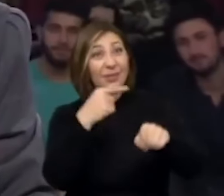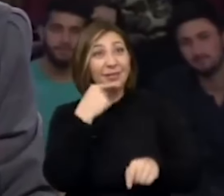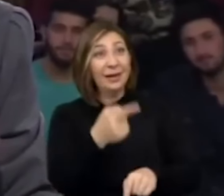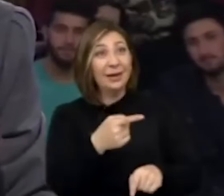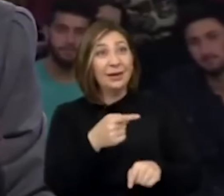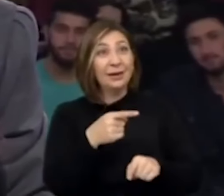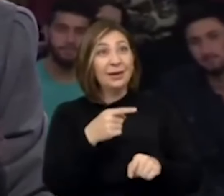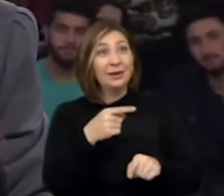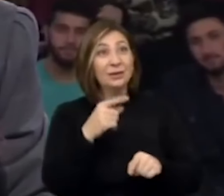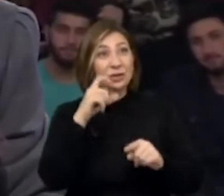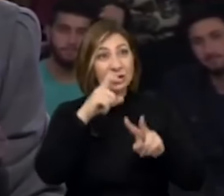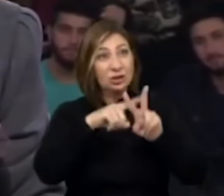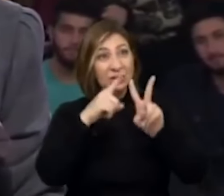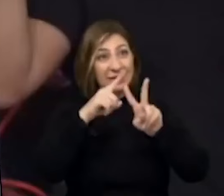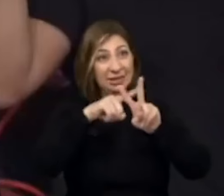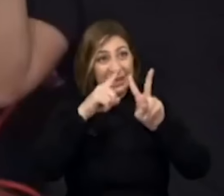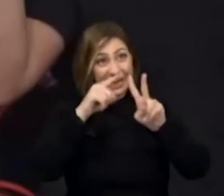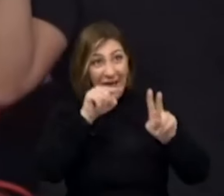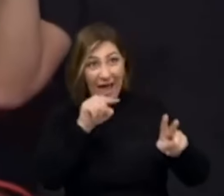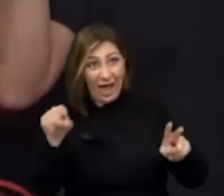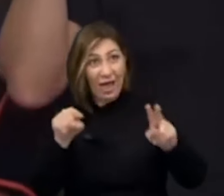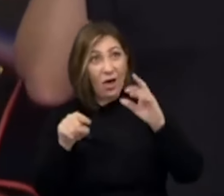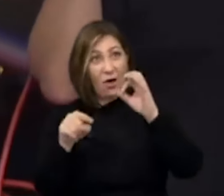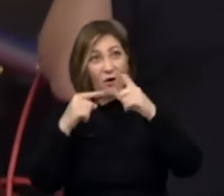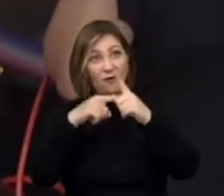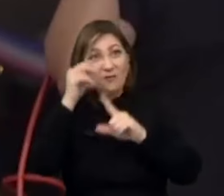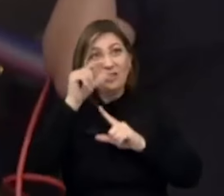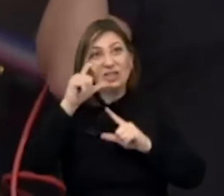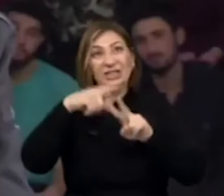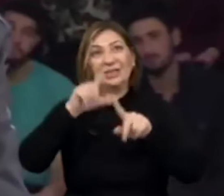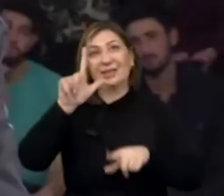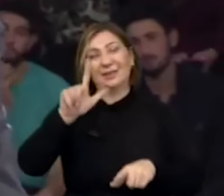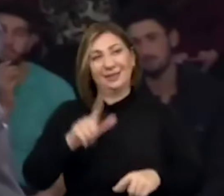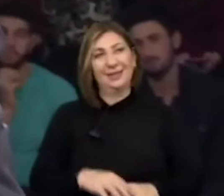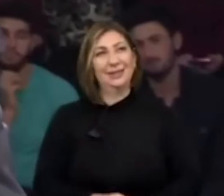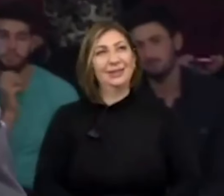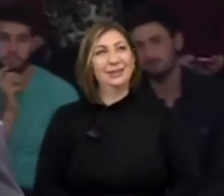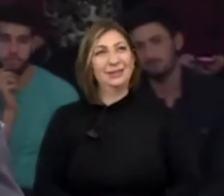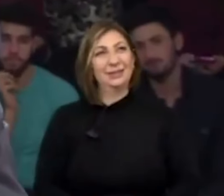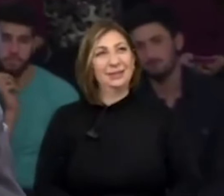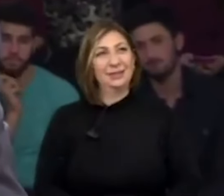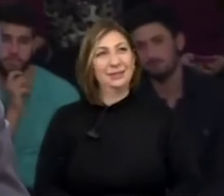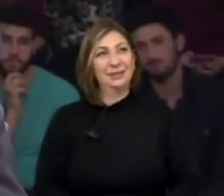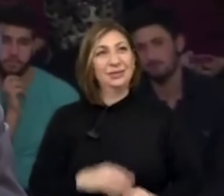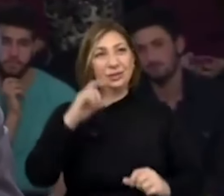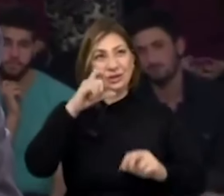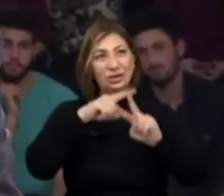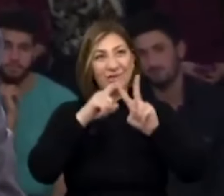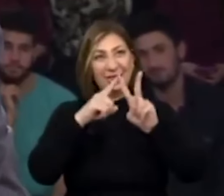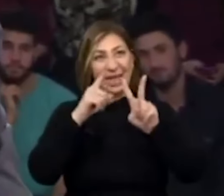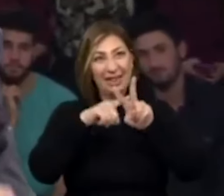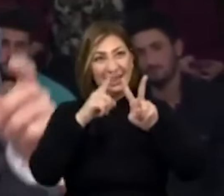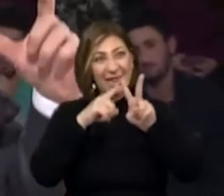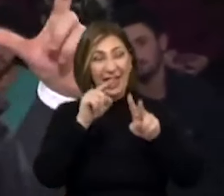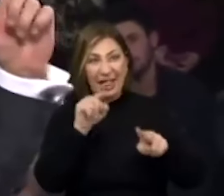diye. Canan? Altre Official. Canan alt et Canan alt tire